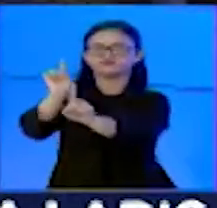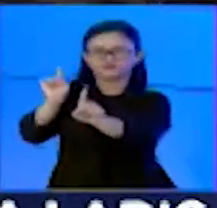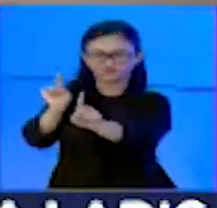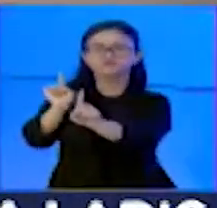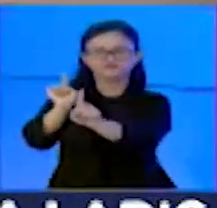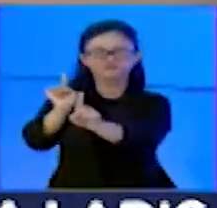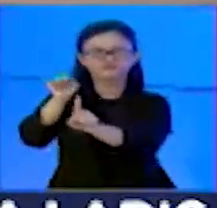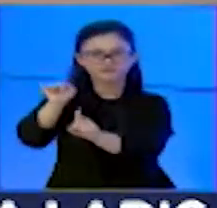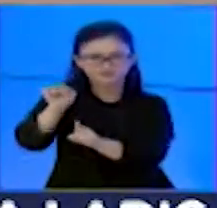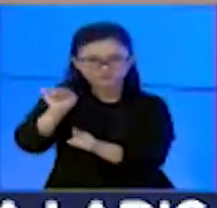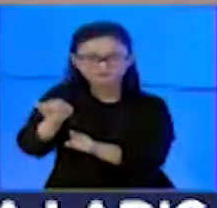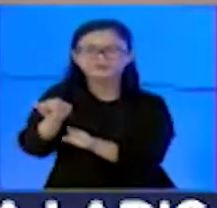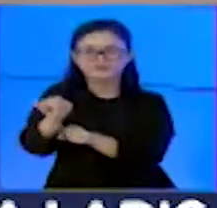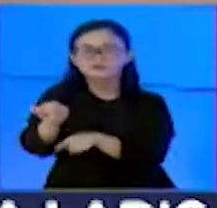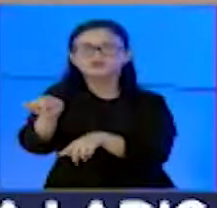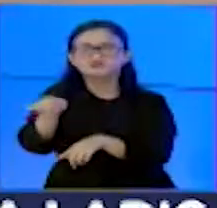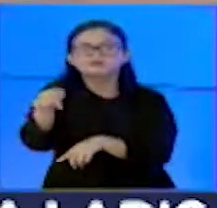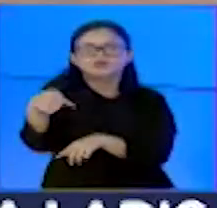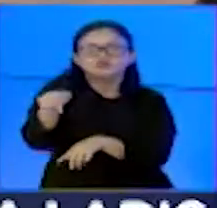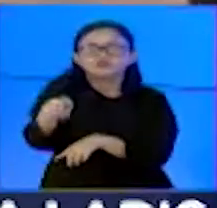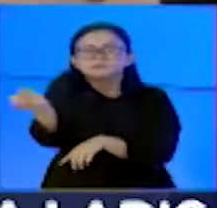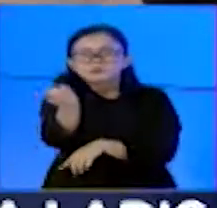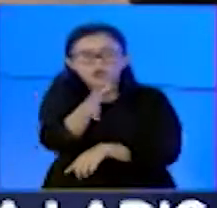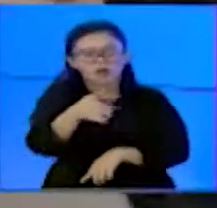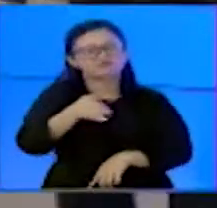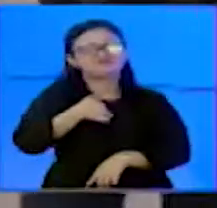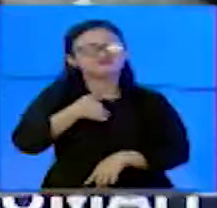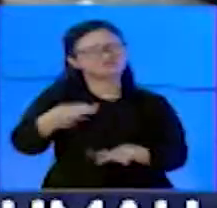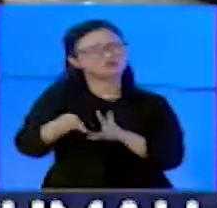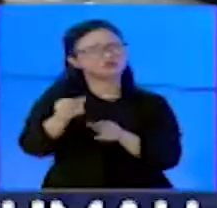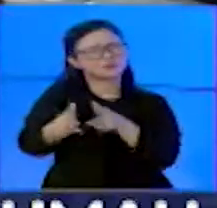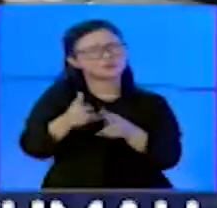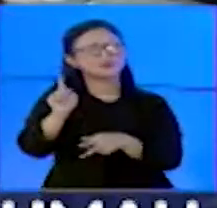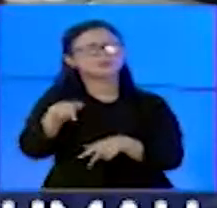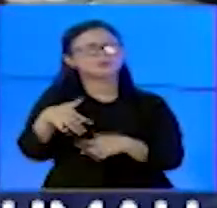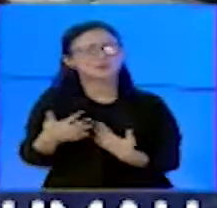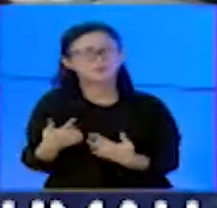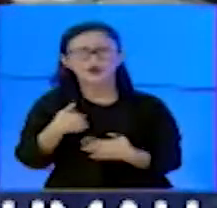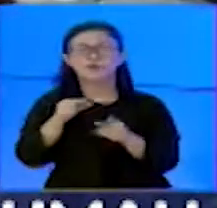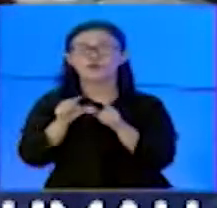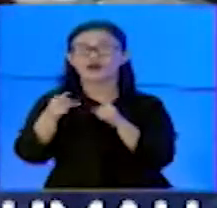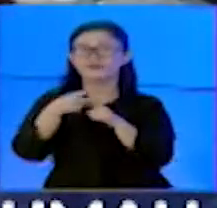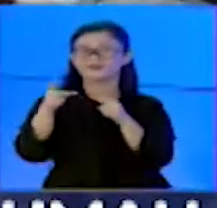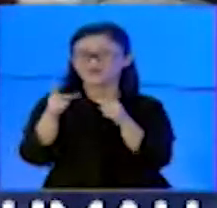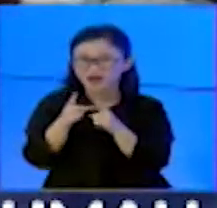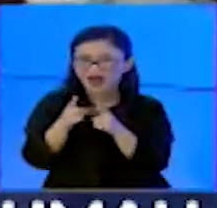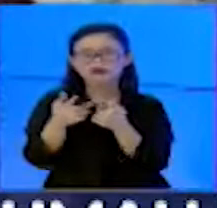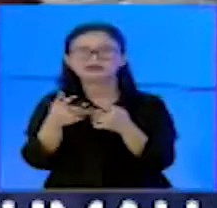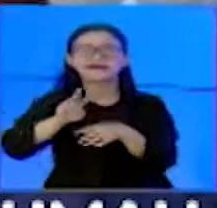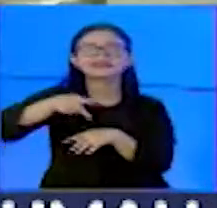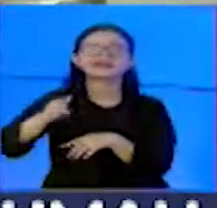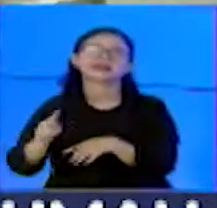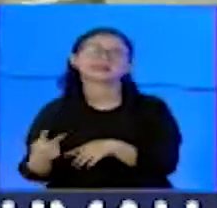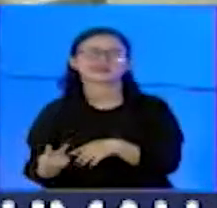penumpang KRL komuter lain menyatakan masih beraktivitas lantaran sistem kerja work from home atau WFH diberlakukan secara